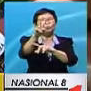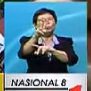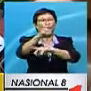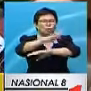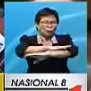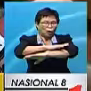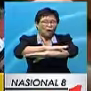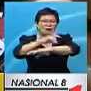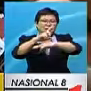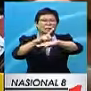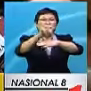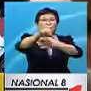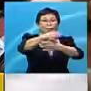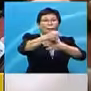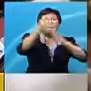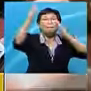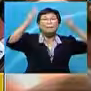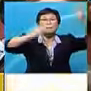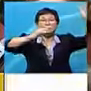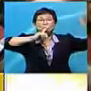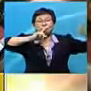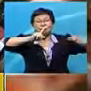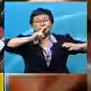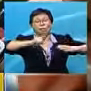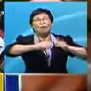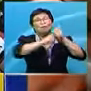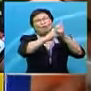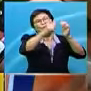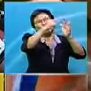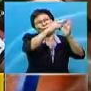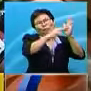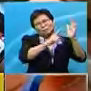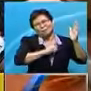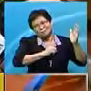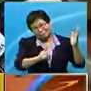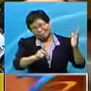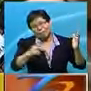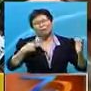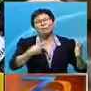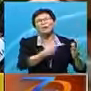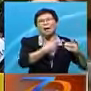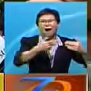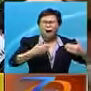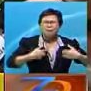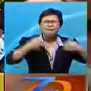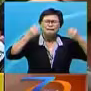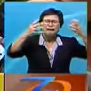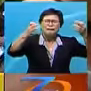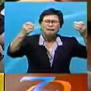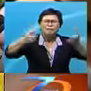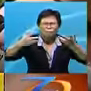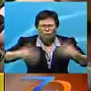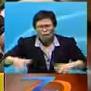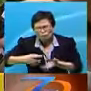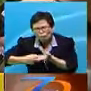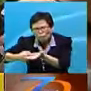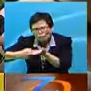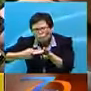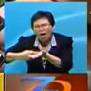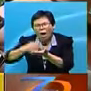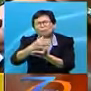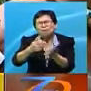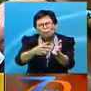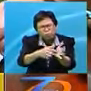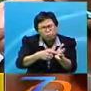in Bursa Malaysia that are actually Sharia compliant. We have had many discussion and there was